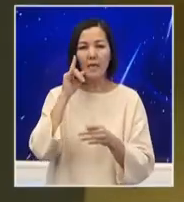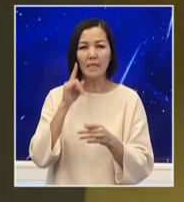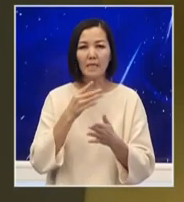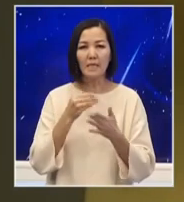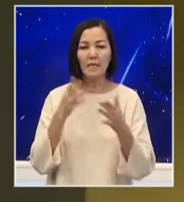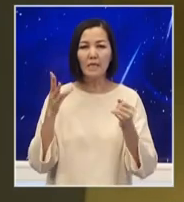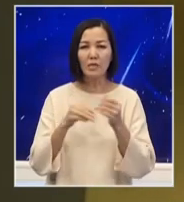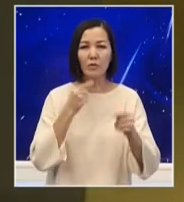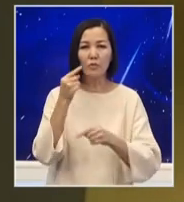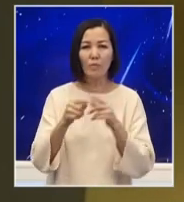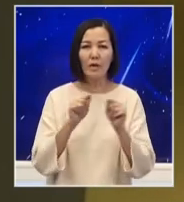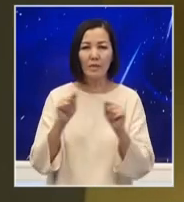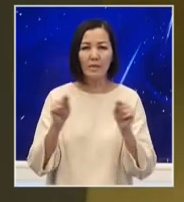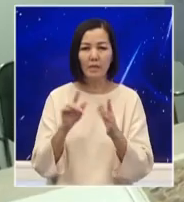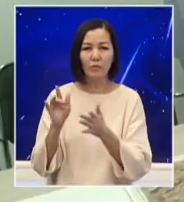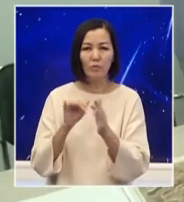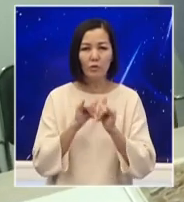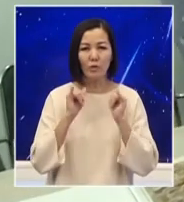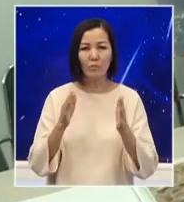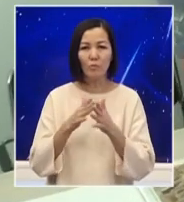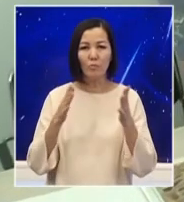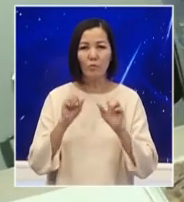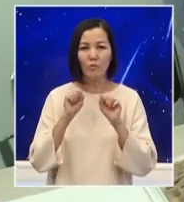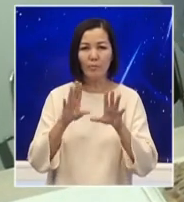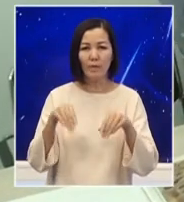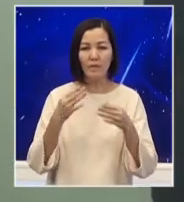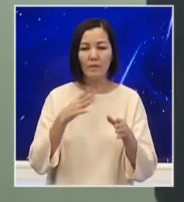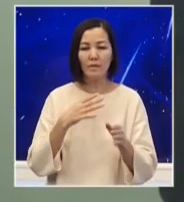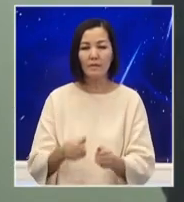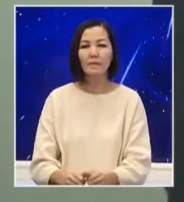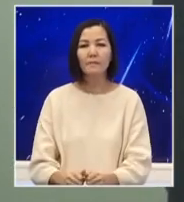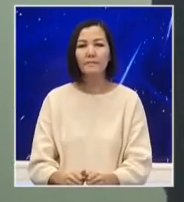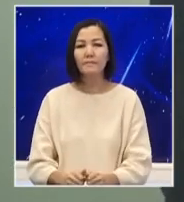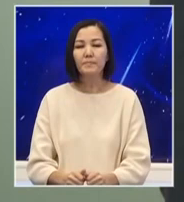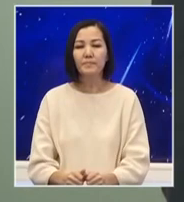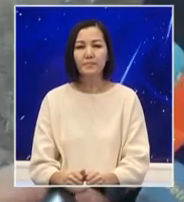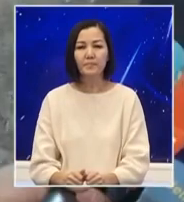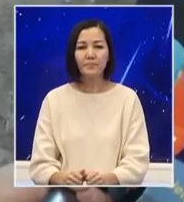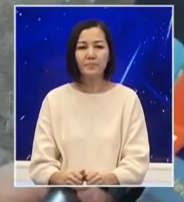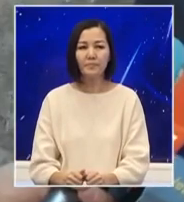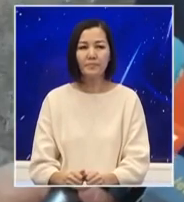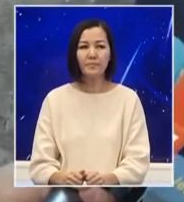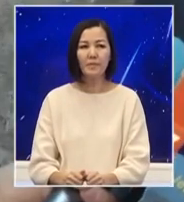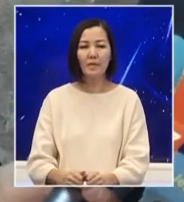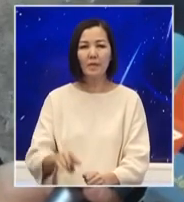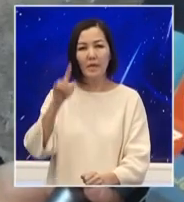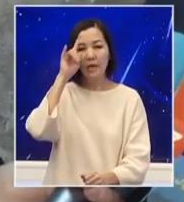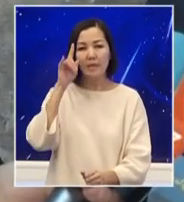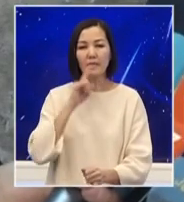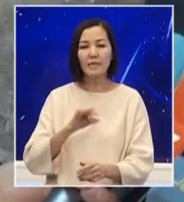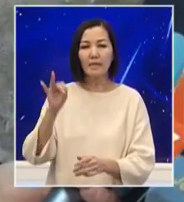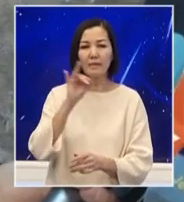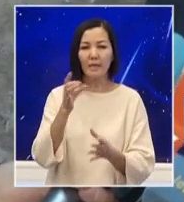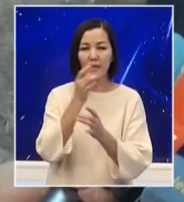жерлерін ұрпаққа насихаттап туризмін дамытуға мол мүмкіндік береді, дейді вице-министр. Бұл еліміздің мынау тарихи,